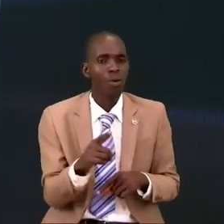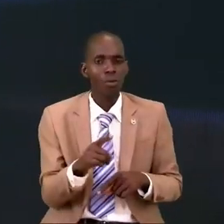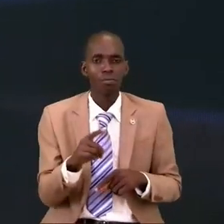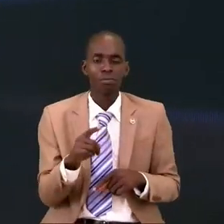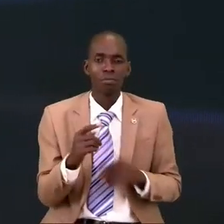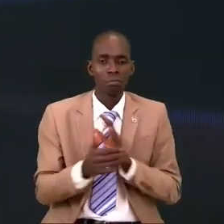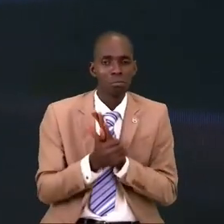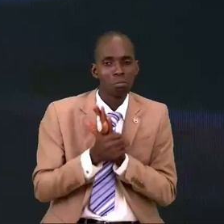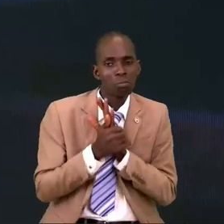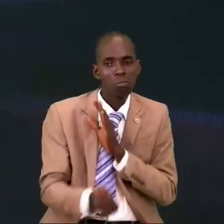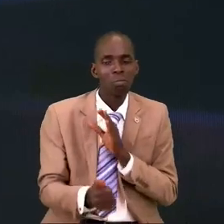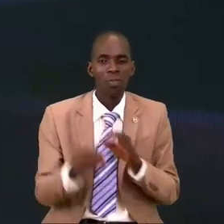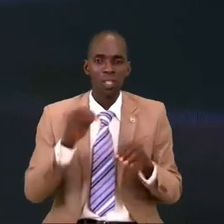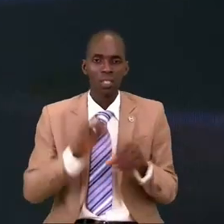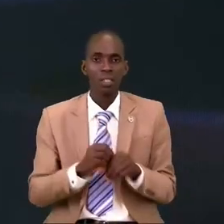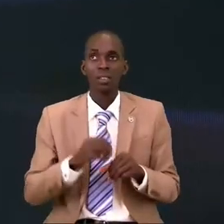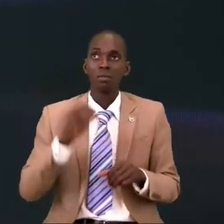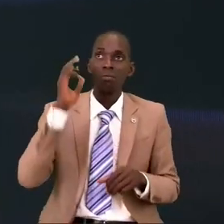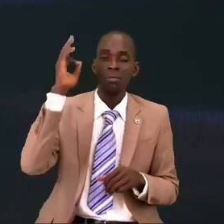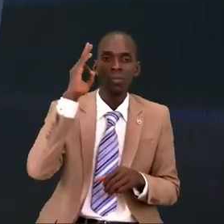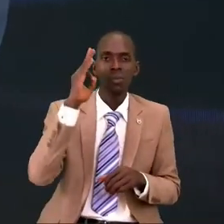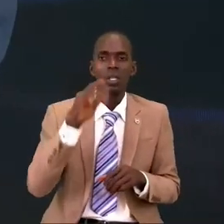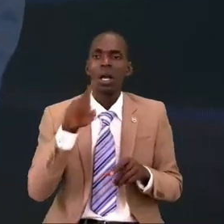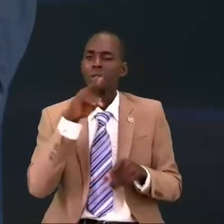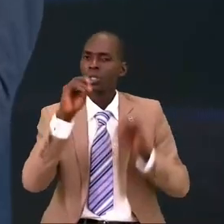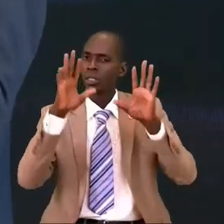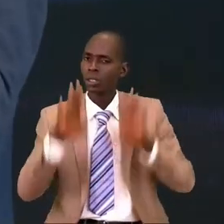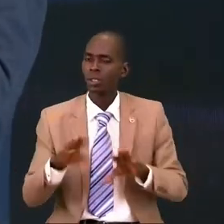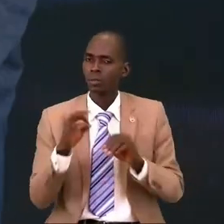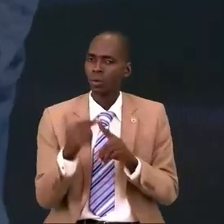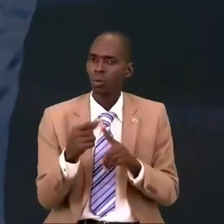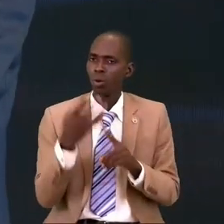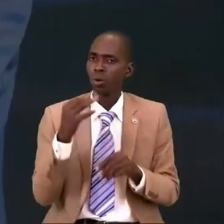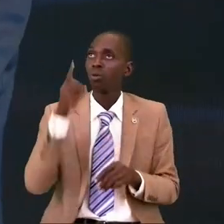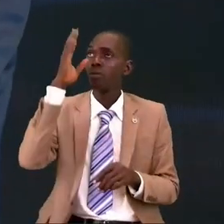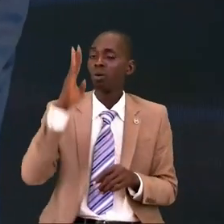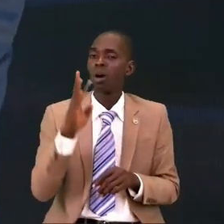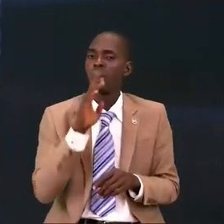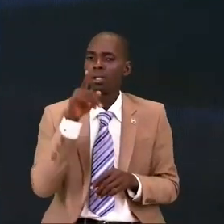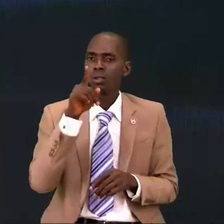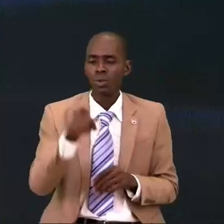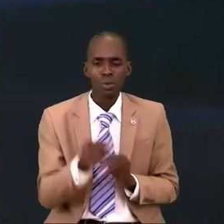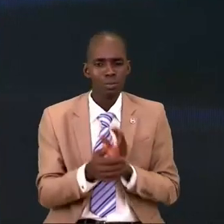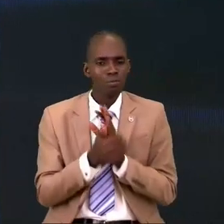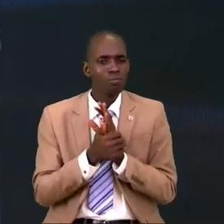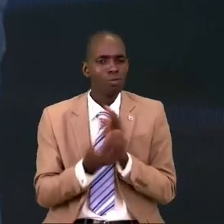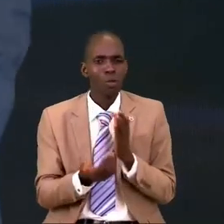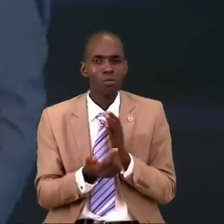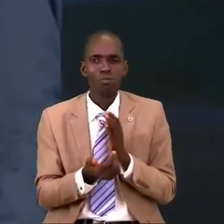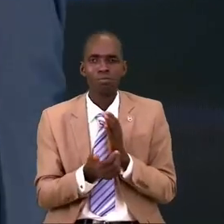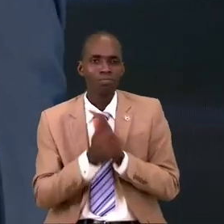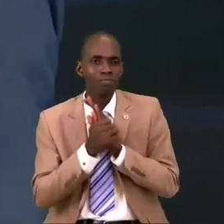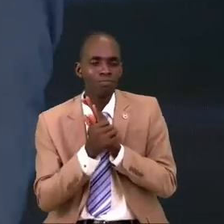la maîtrise, pour que tu puisses présenter la parole, que tu analyses la parole, que tu puisses disséquer